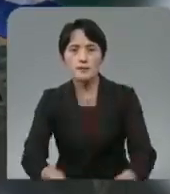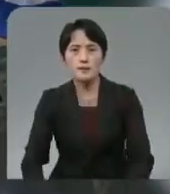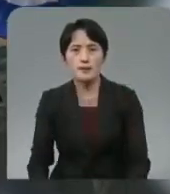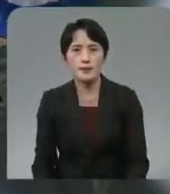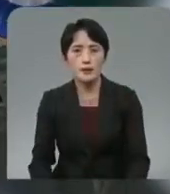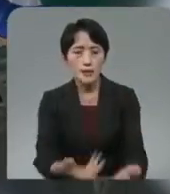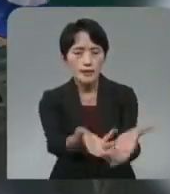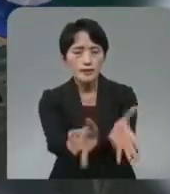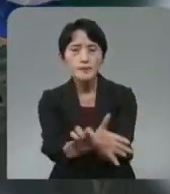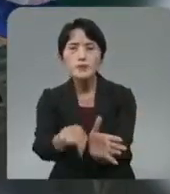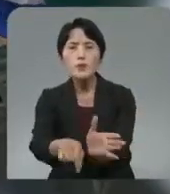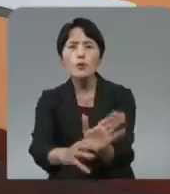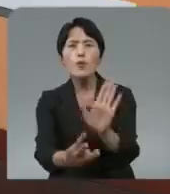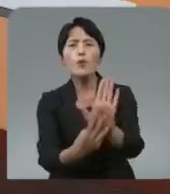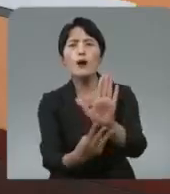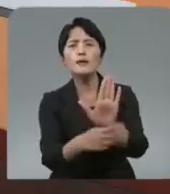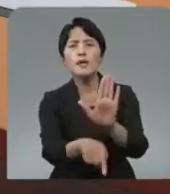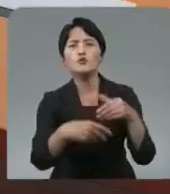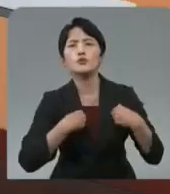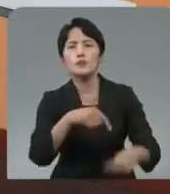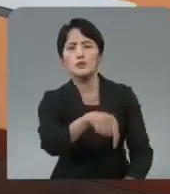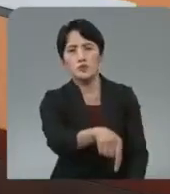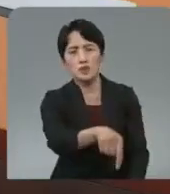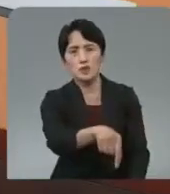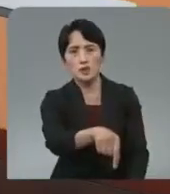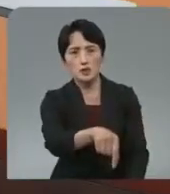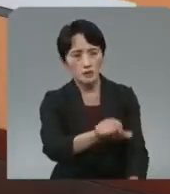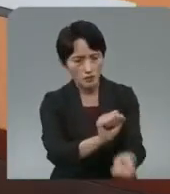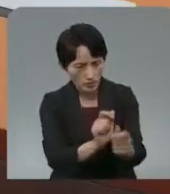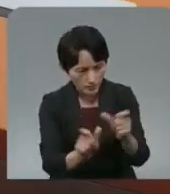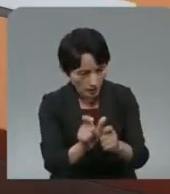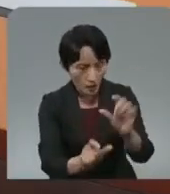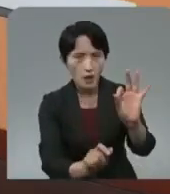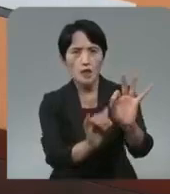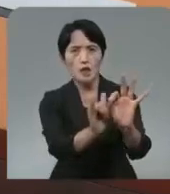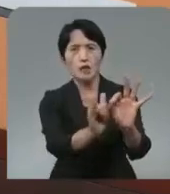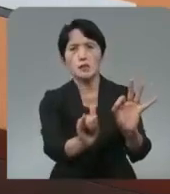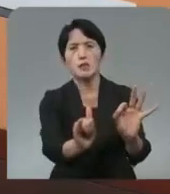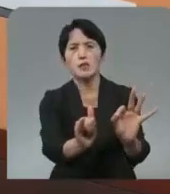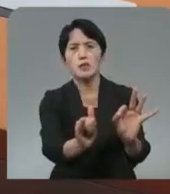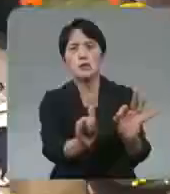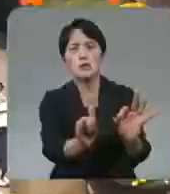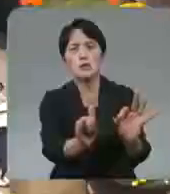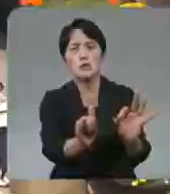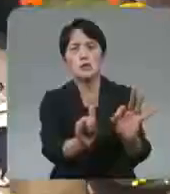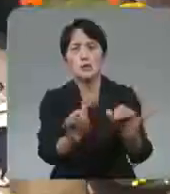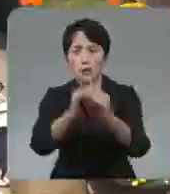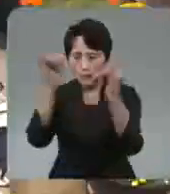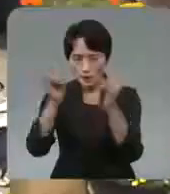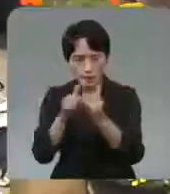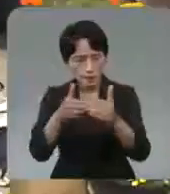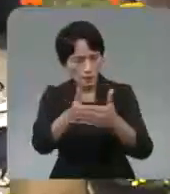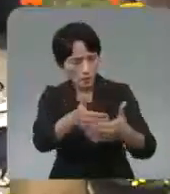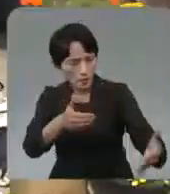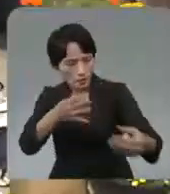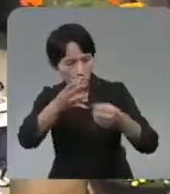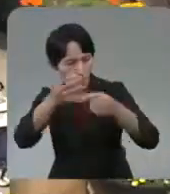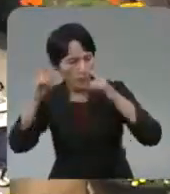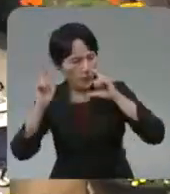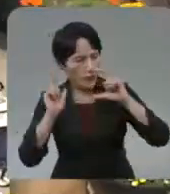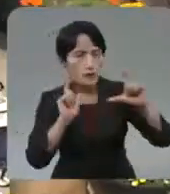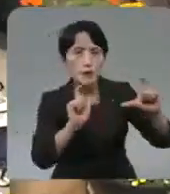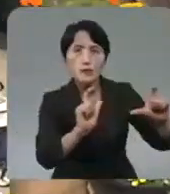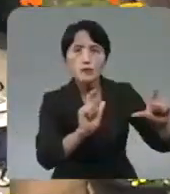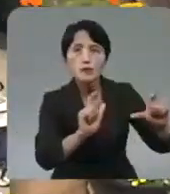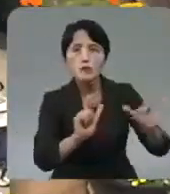показатель является максимальным с 20 января прошлого года когда в стране был зарегистрирован первый зараженный предыдущий рекорд был